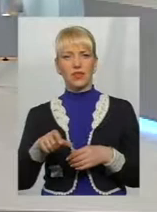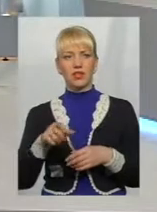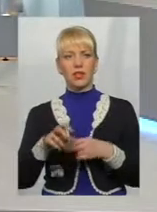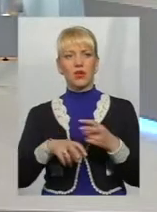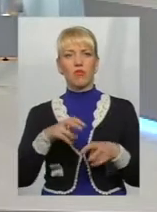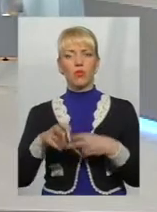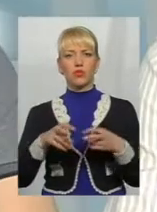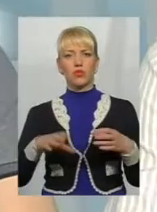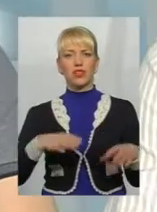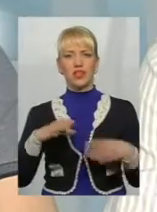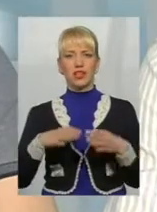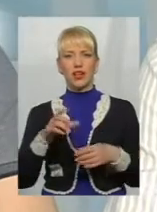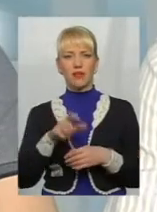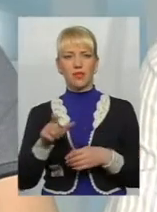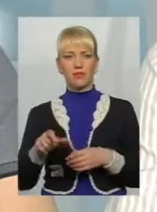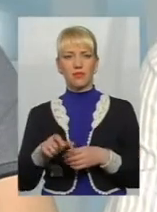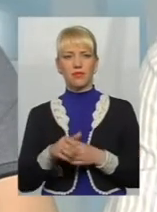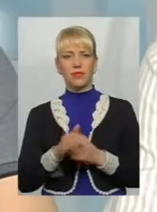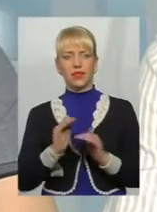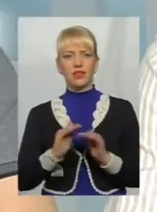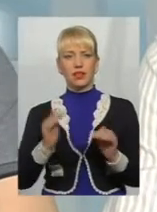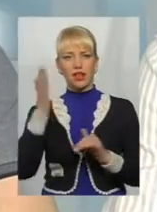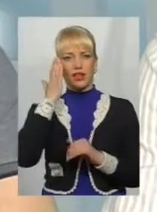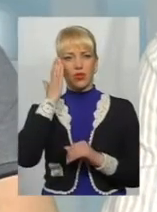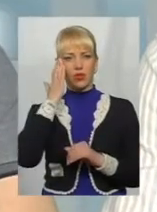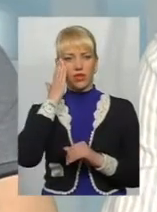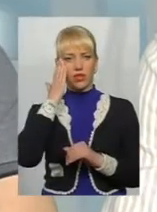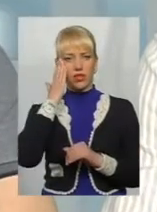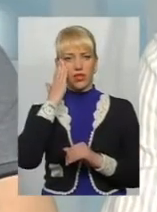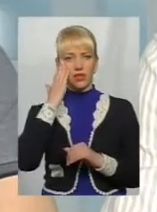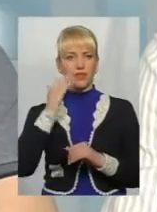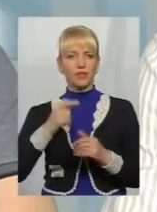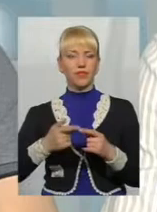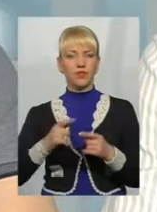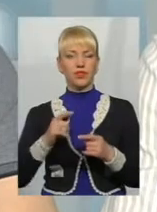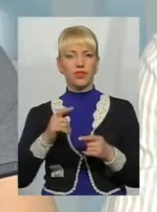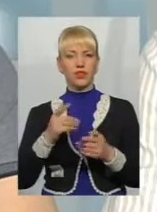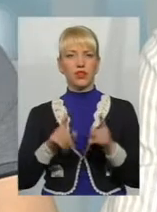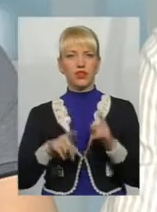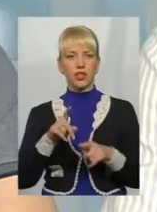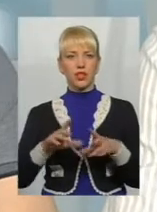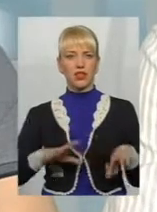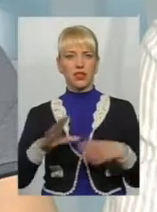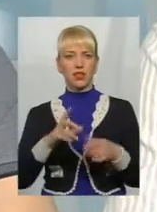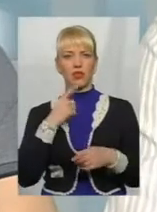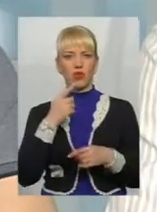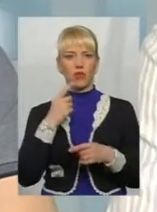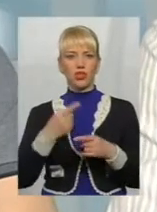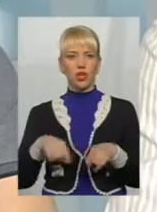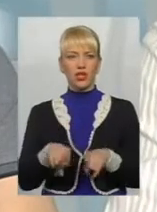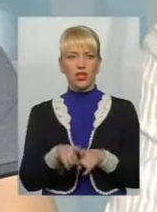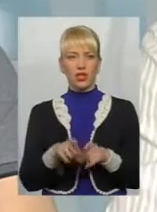пошук тренерами дітей, талановитих дітей. І загально деякі тренера кажуть,